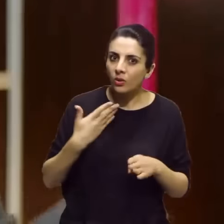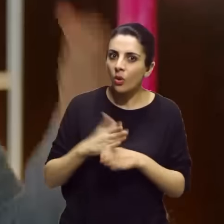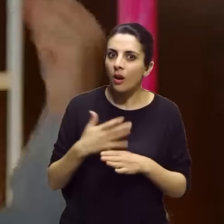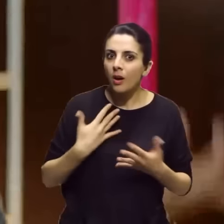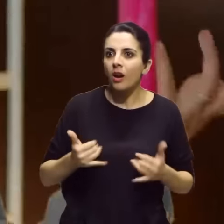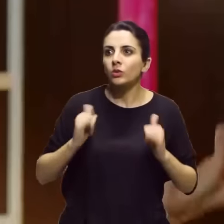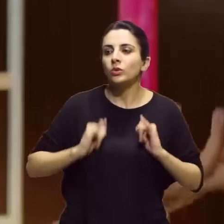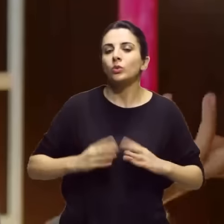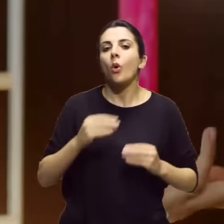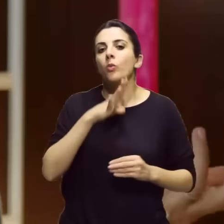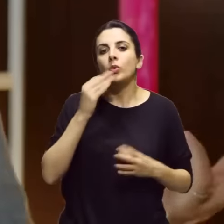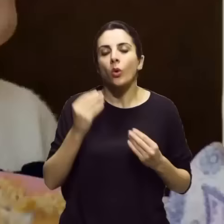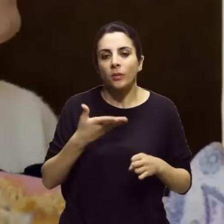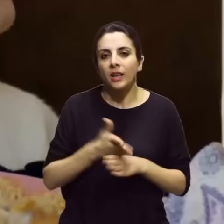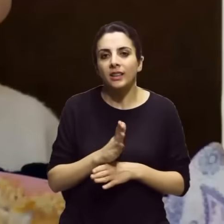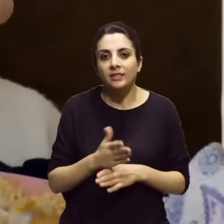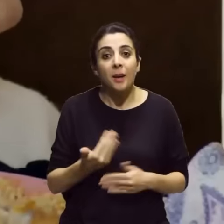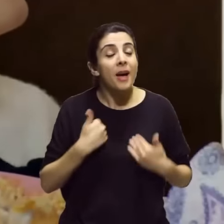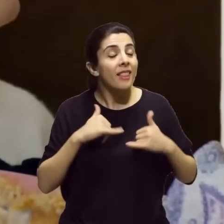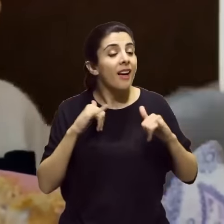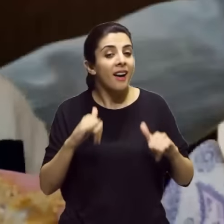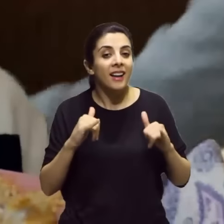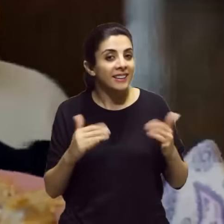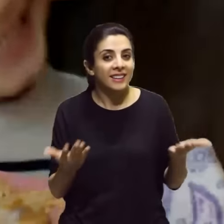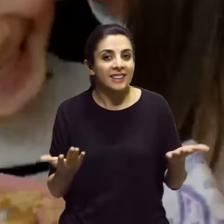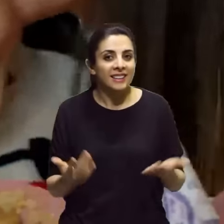kurtulacağım. Çok mutluyum yani. Benim de.